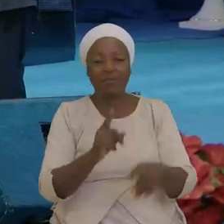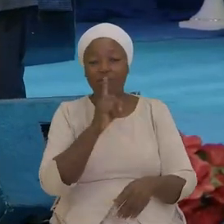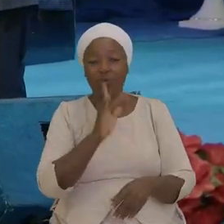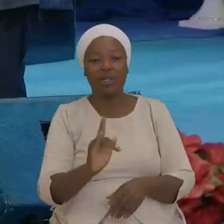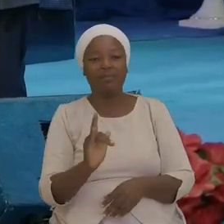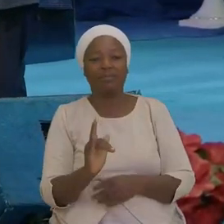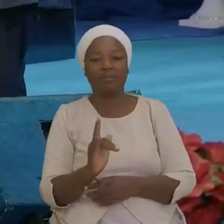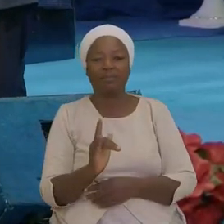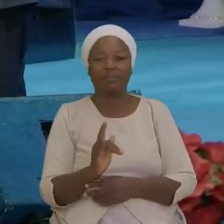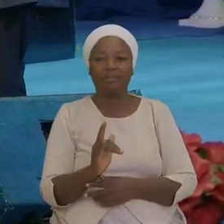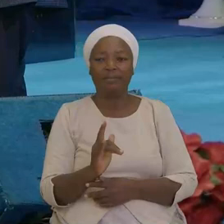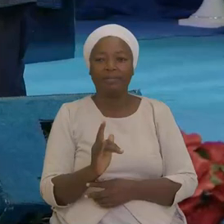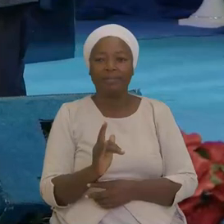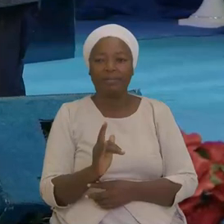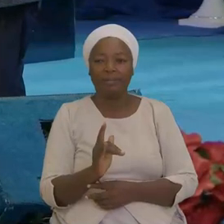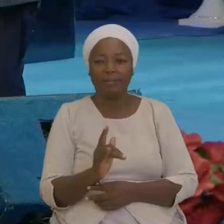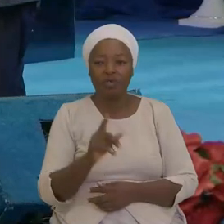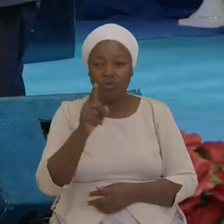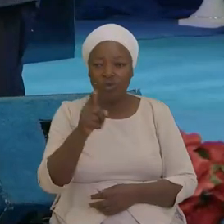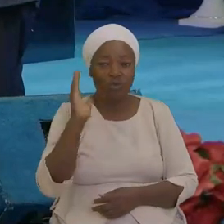mes disciples.